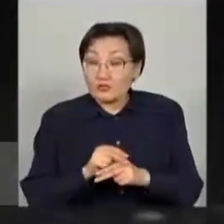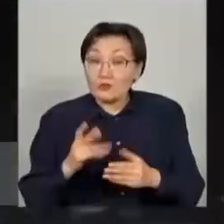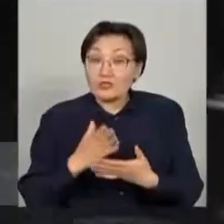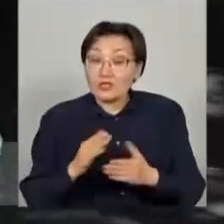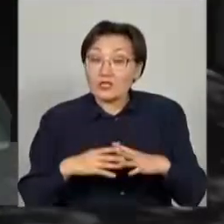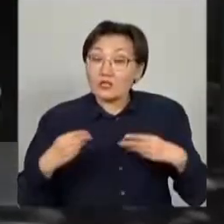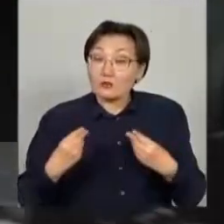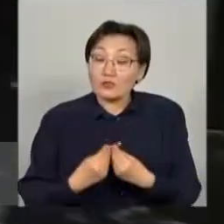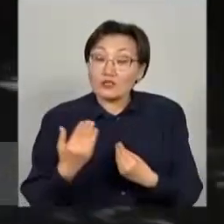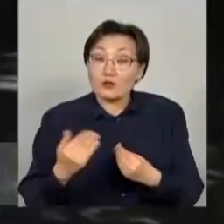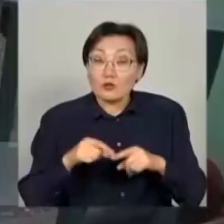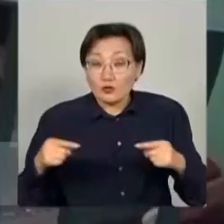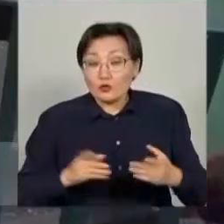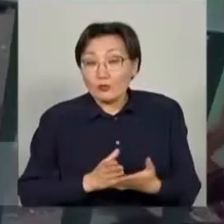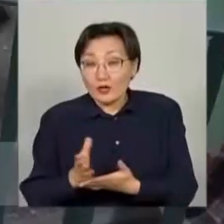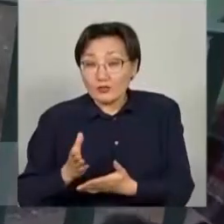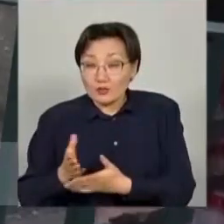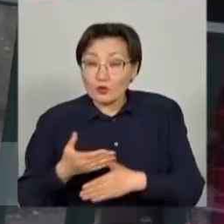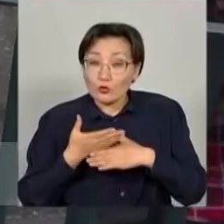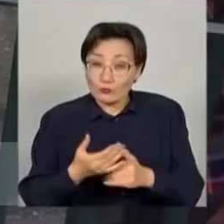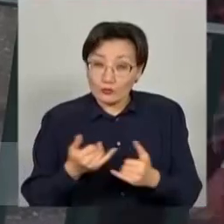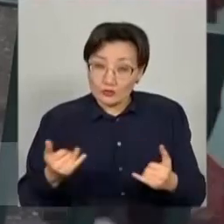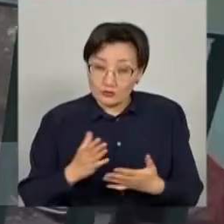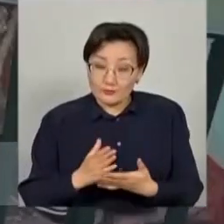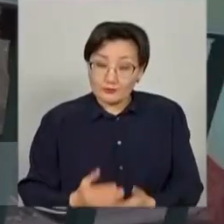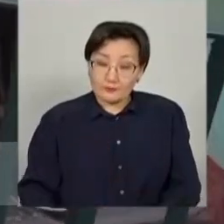отырған отбасыларға түрлі бағытта көмек көрсетіліпті.